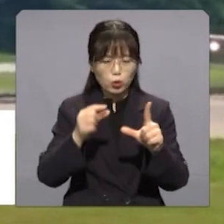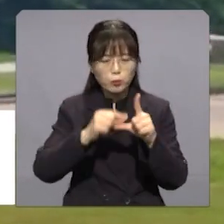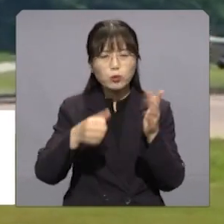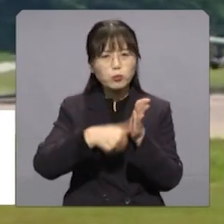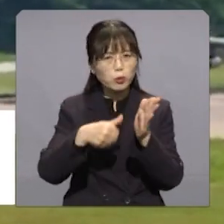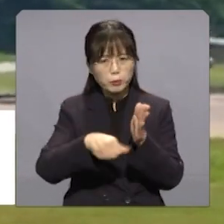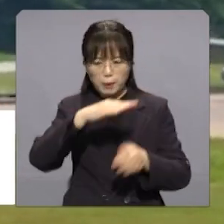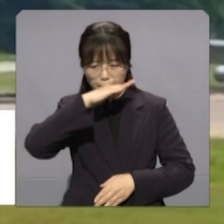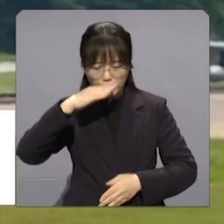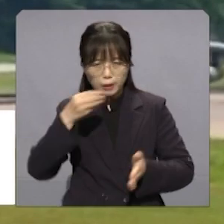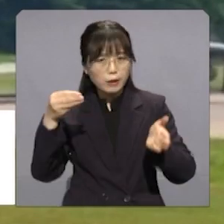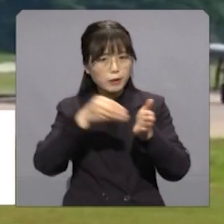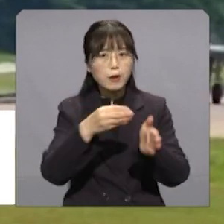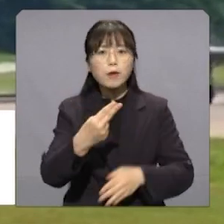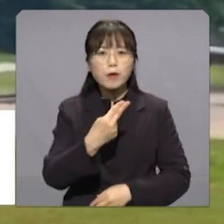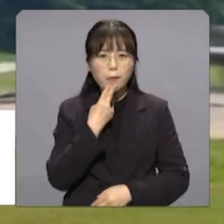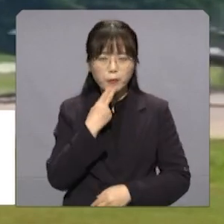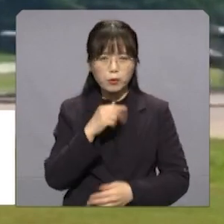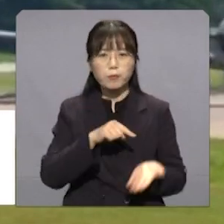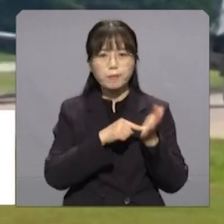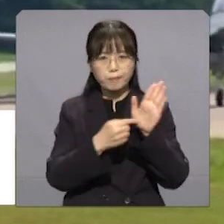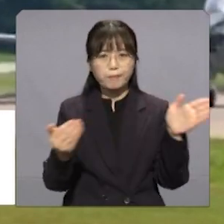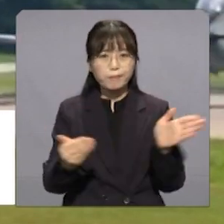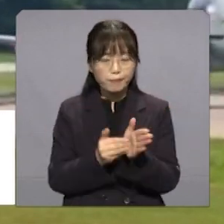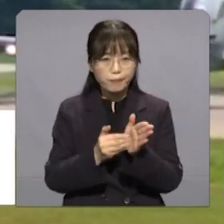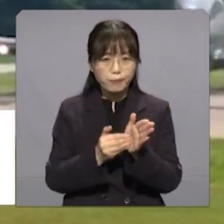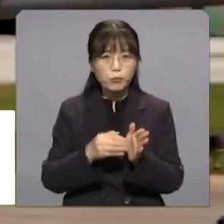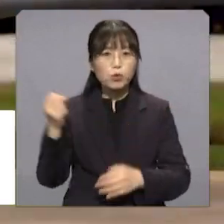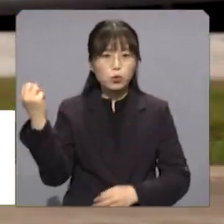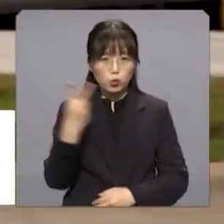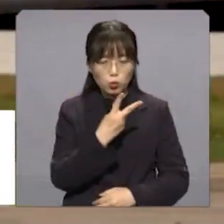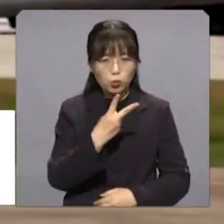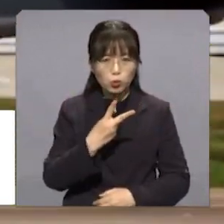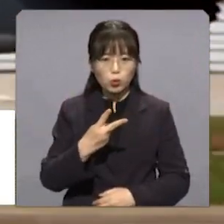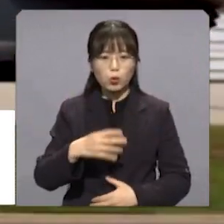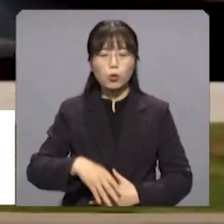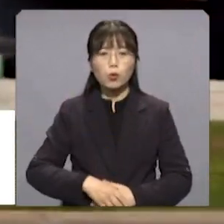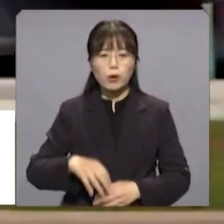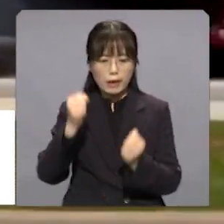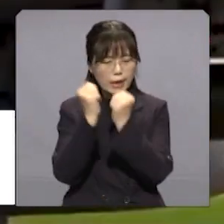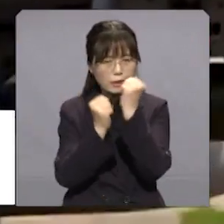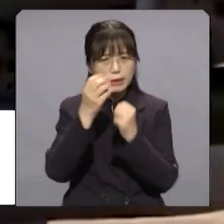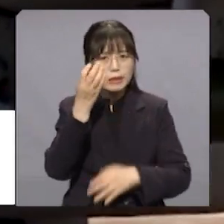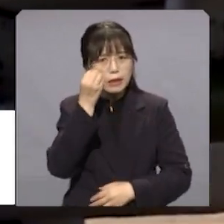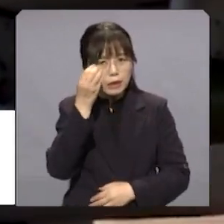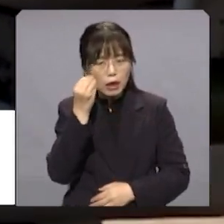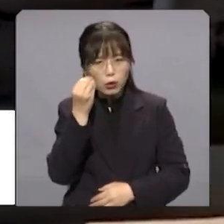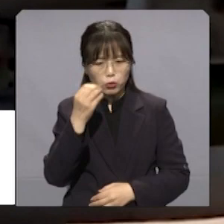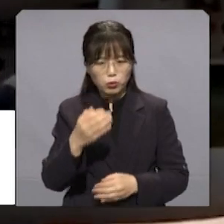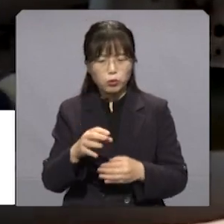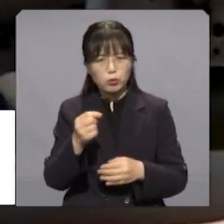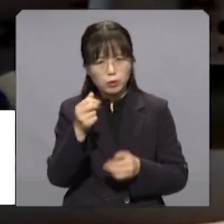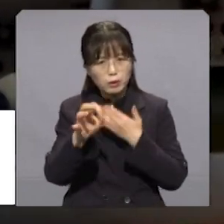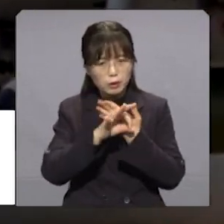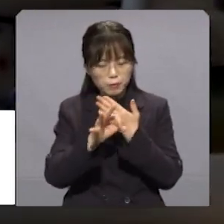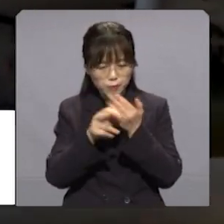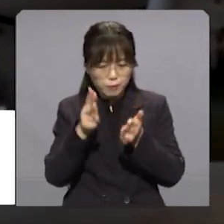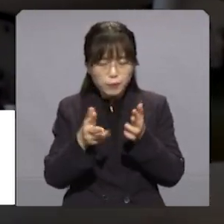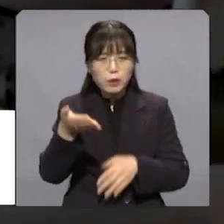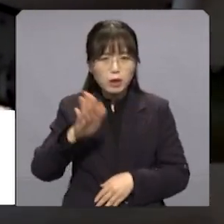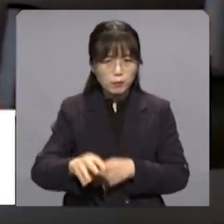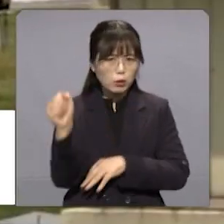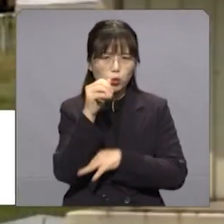바르게 장착되지 않았기 때문이라고 밝혔습니다 그러면서 엔진이 비정상적으로나마 작동했지만